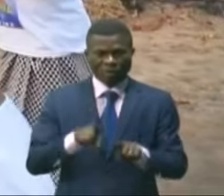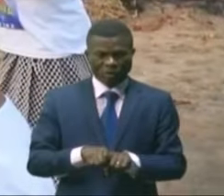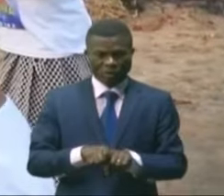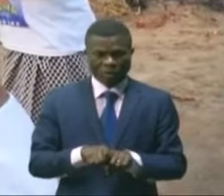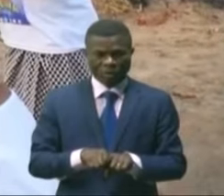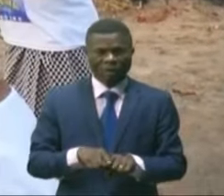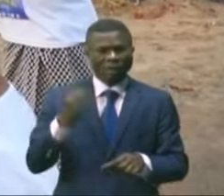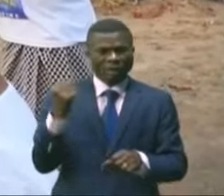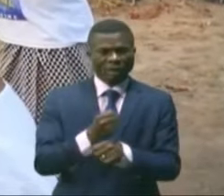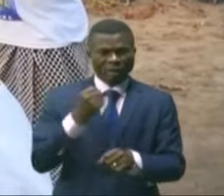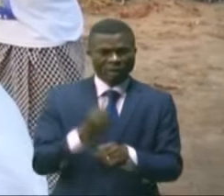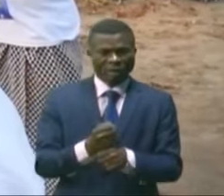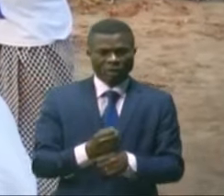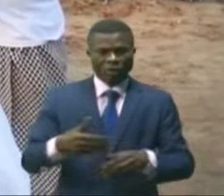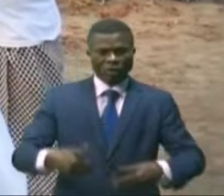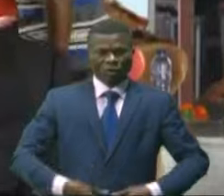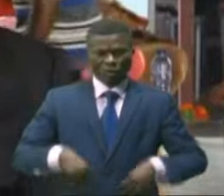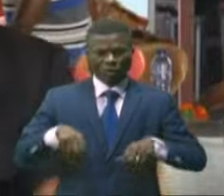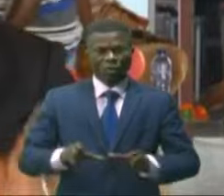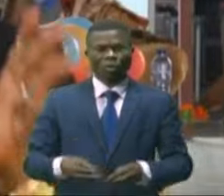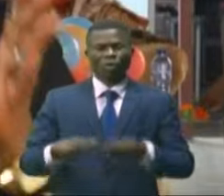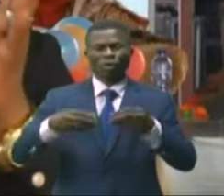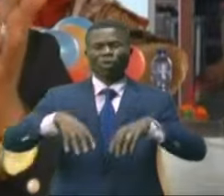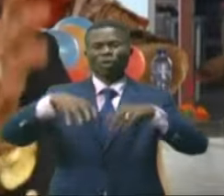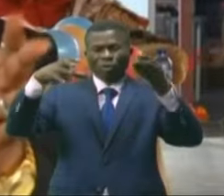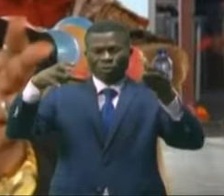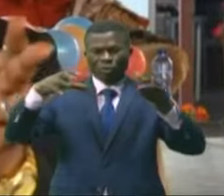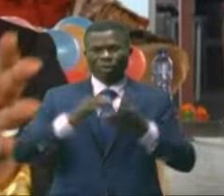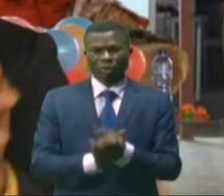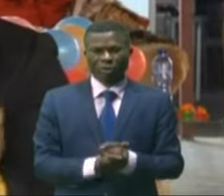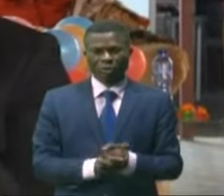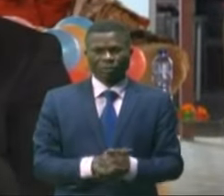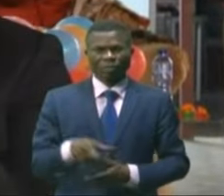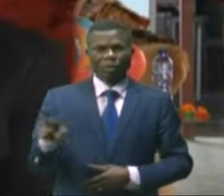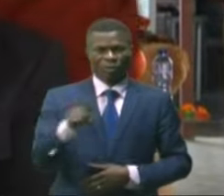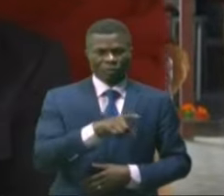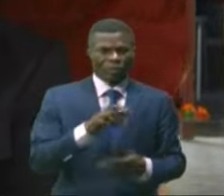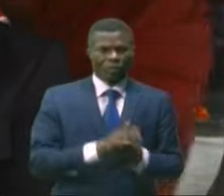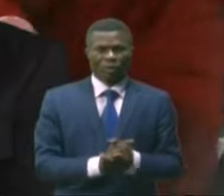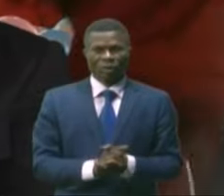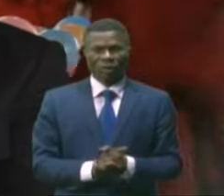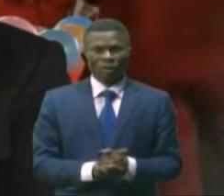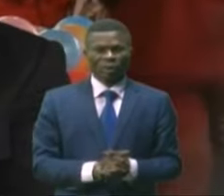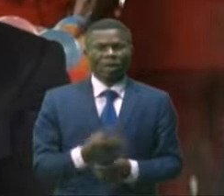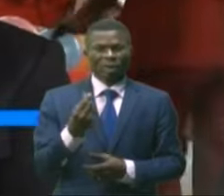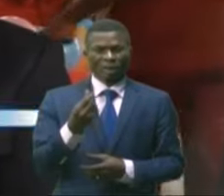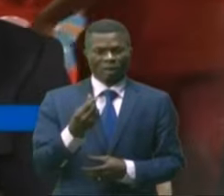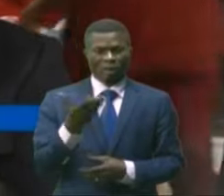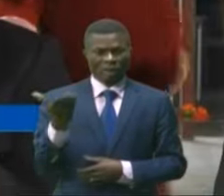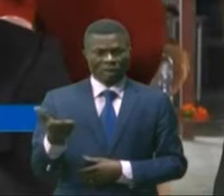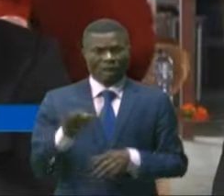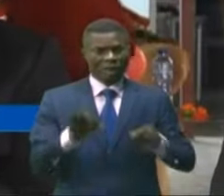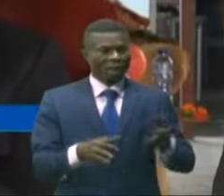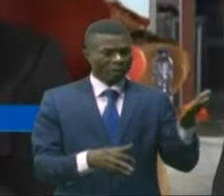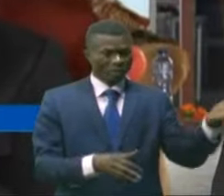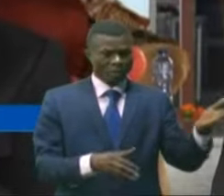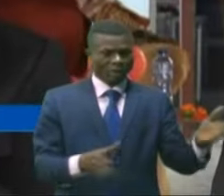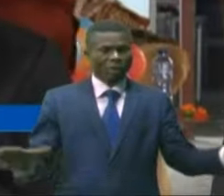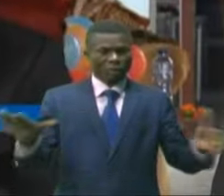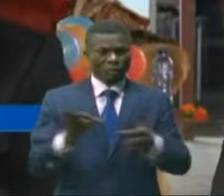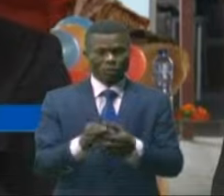du travail à la jeunesse congolaise. Vous, vous avez les terres, nous avons les financements. Nous nous mettons